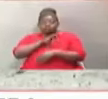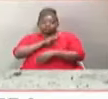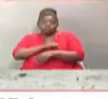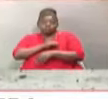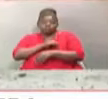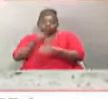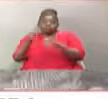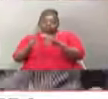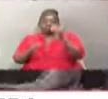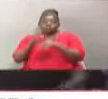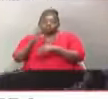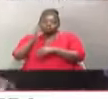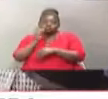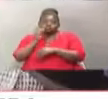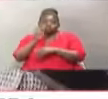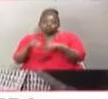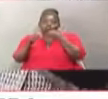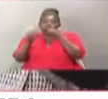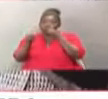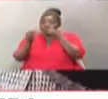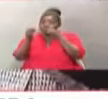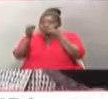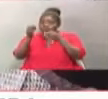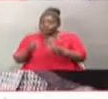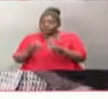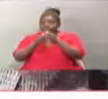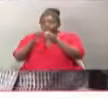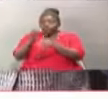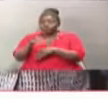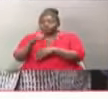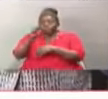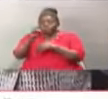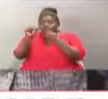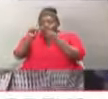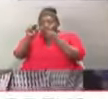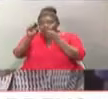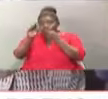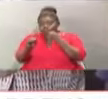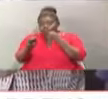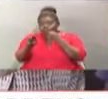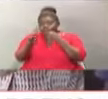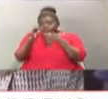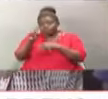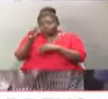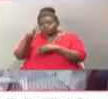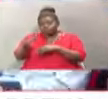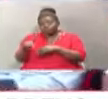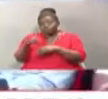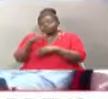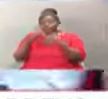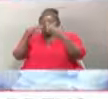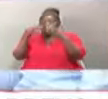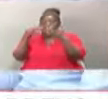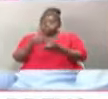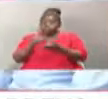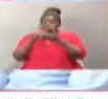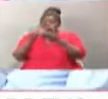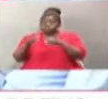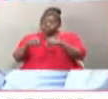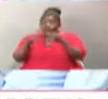gye bayitamu. Abaweereddwa ebintu bino nga bakulembeddwa Muhammad Nsubuga akulira NUP mu Makerere basiimye obuyambi obaweereddwa ne basaba